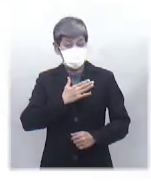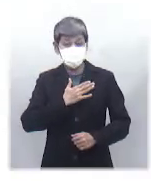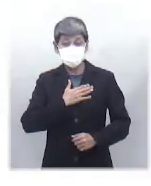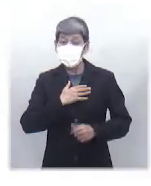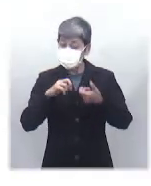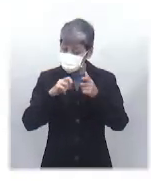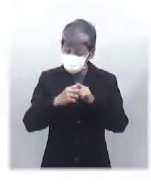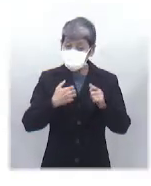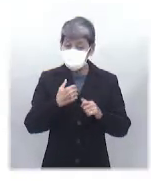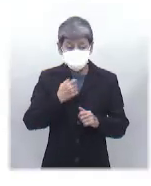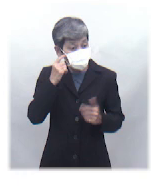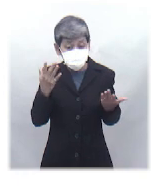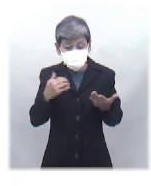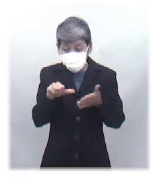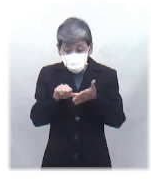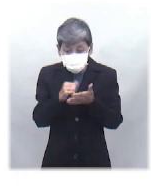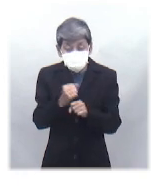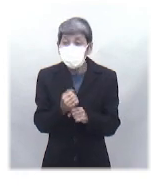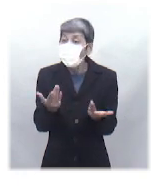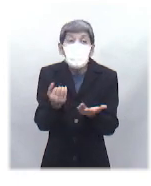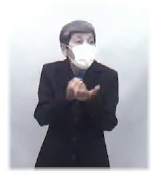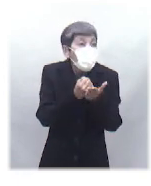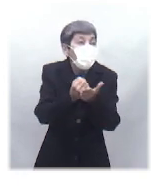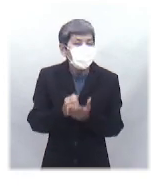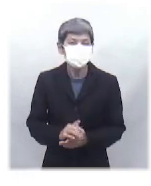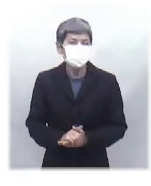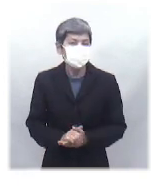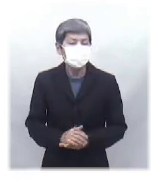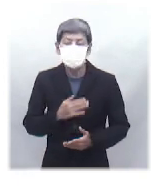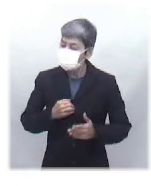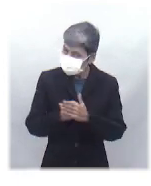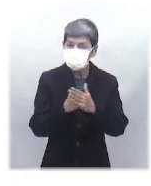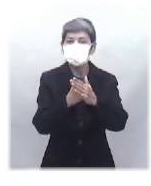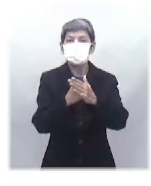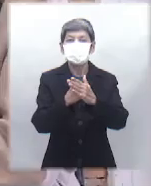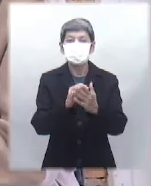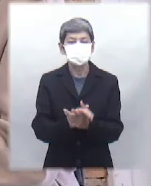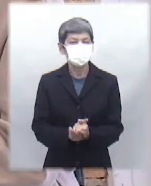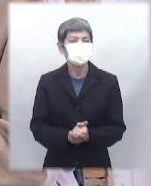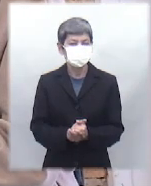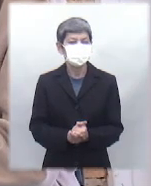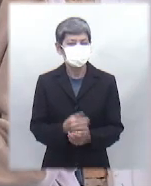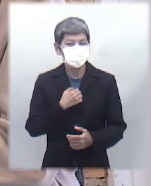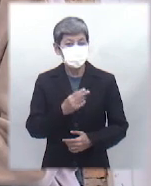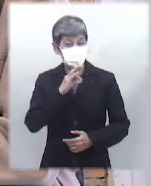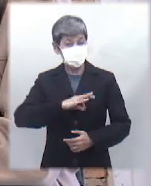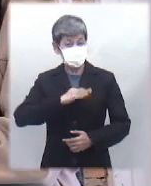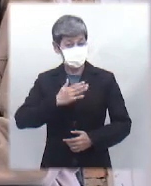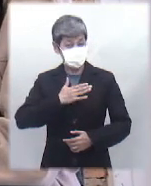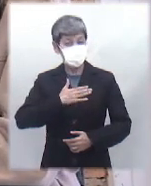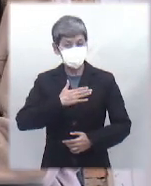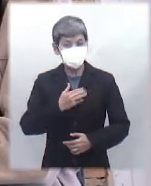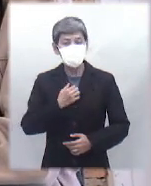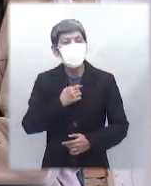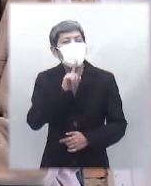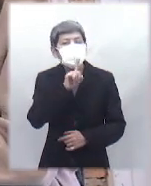เป็นเจ้าของปัญหาโดยตรงแล้วเราไม่ลุกขึ้นมาแก้เองแล้วเรารอใครมาแกล้งเราต้องช่วยกันอันนี้แบบว่าความรู้สึกอะไรเลยนะคะปกติ